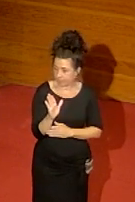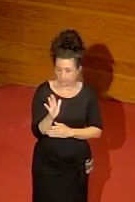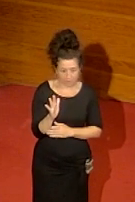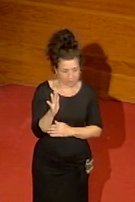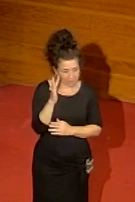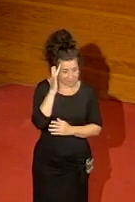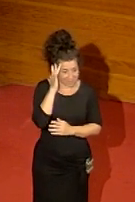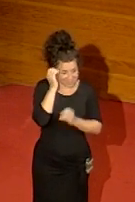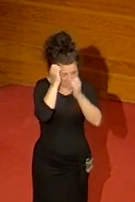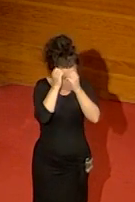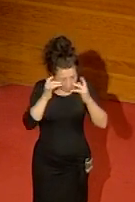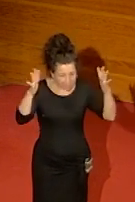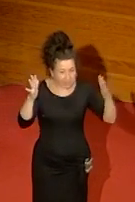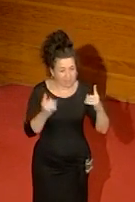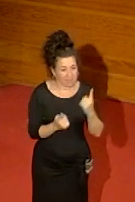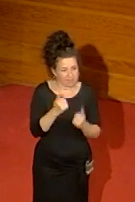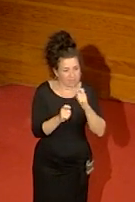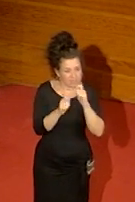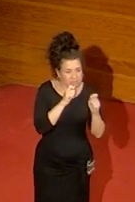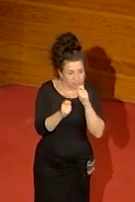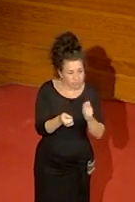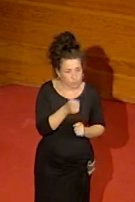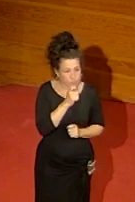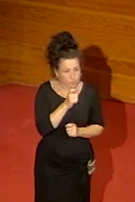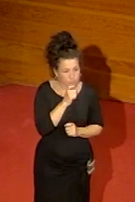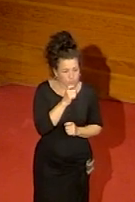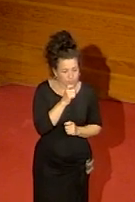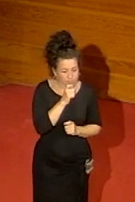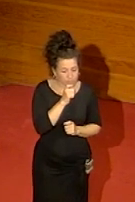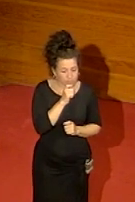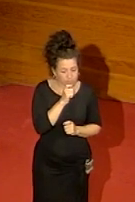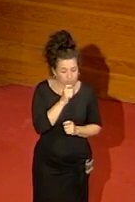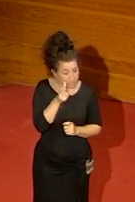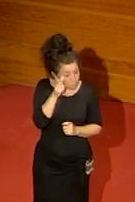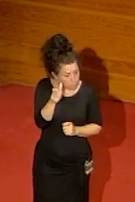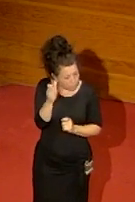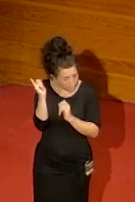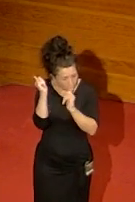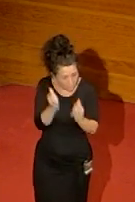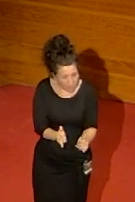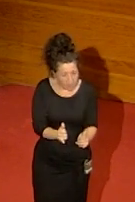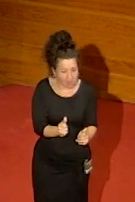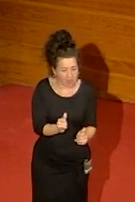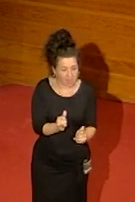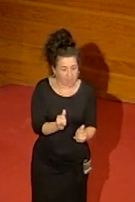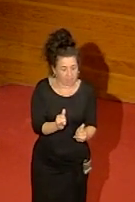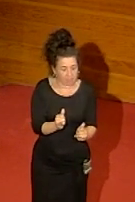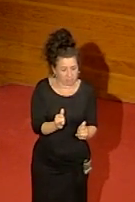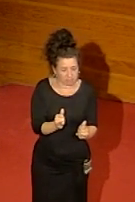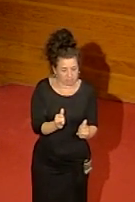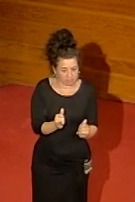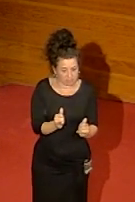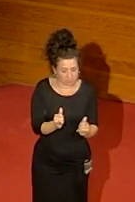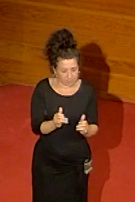diren gauzak eta nolakoa den kazetaritza batzuetan, ez? Mikel iritsi zen herrixka horretara, eta bat batean irten zen